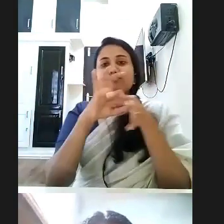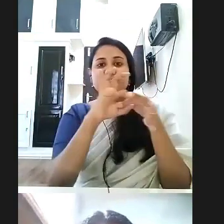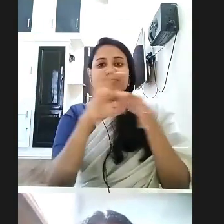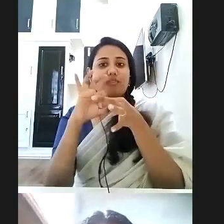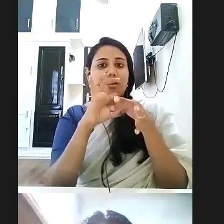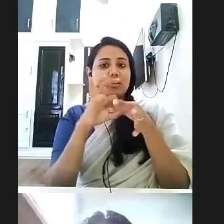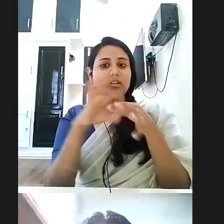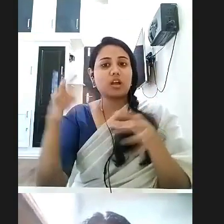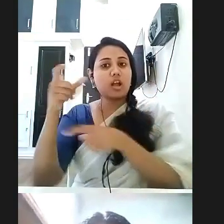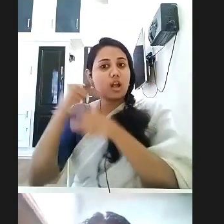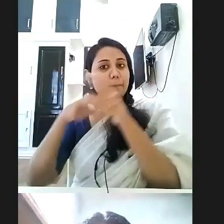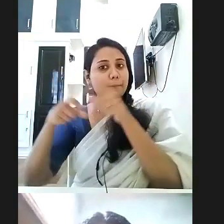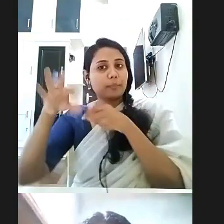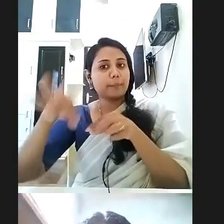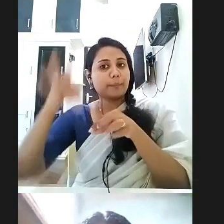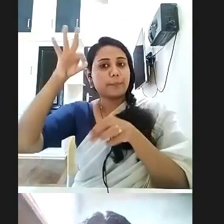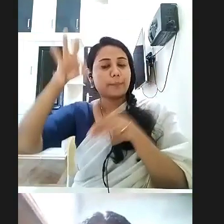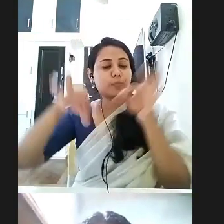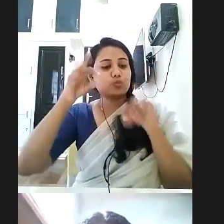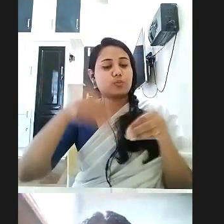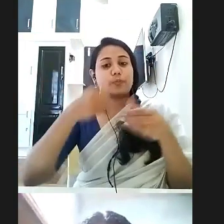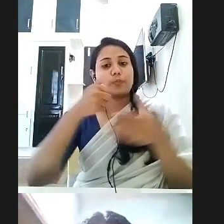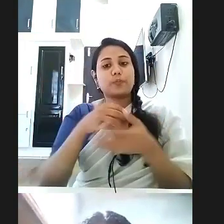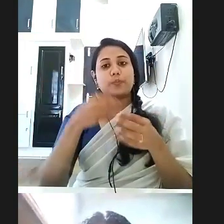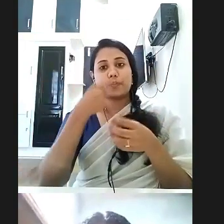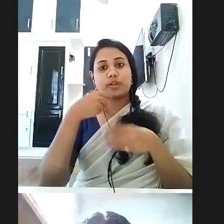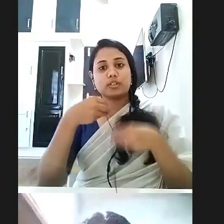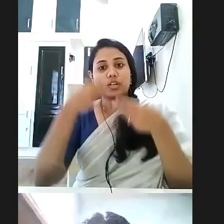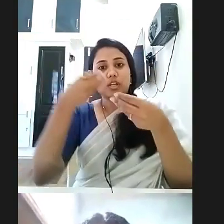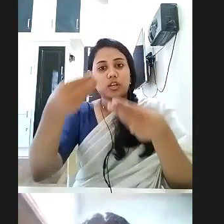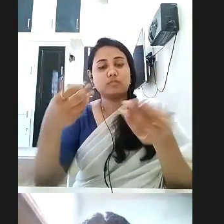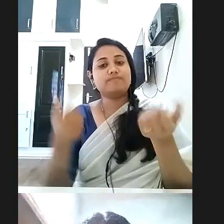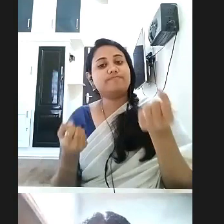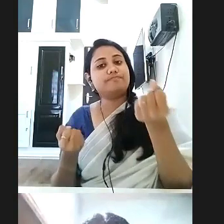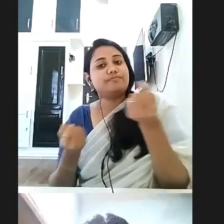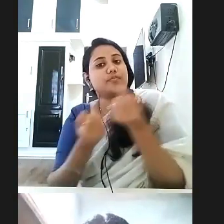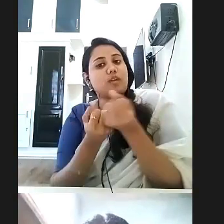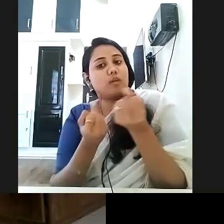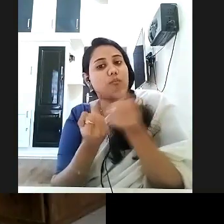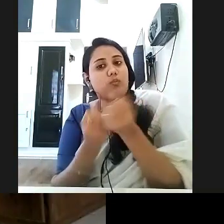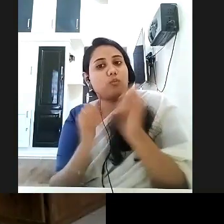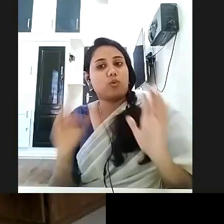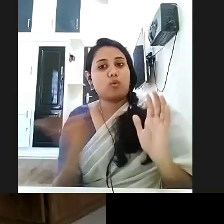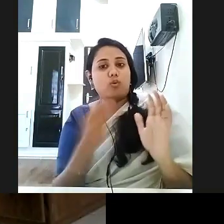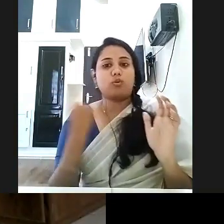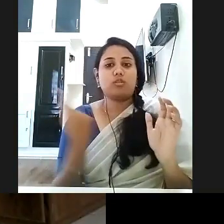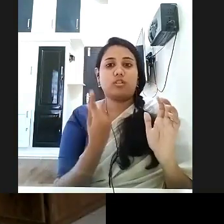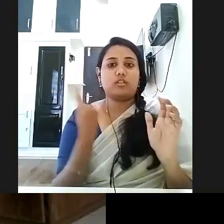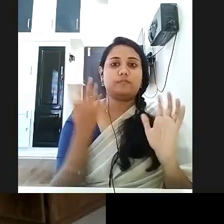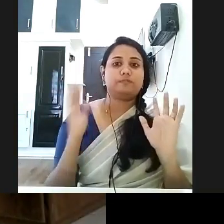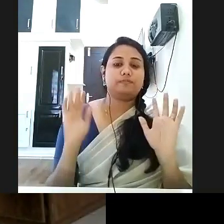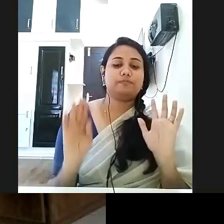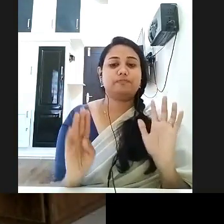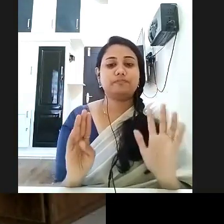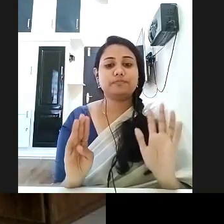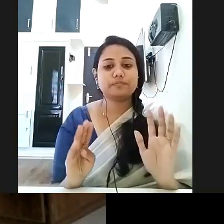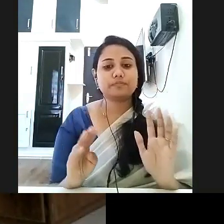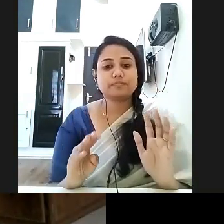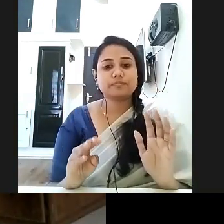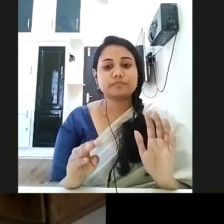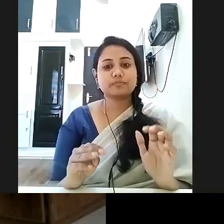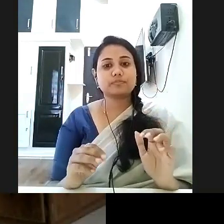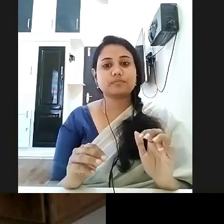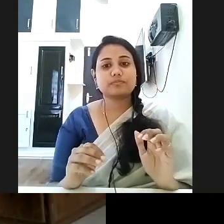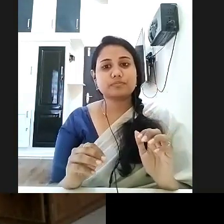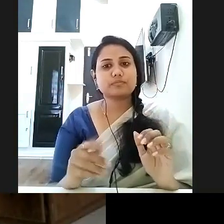തിരഞ്ഞെടുത്തിട്ട് മെഡിസിനും കാര്യങ്ങളൊക്കെ കൊടുക്കുന്നത്. ബട്ട് ഐ എം ജസ്റ്റ് സപ്പോർട്ടിങ് യു ഓൾ ത്രൂ ഔട്ട്. ദാറ്റ് ഈസ് ഓൾ വി ആർ ട്രൈയിങ് ടു ഡു. ഓക്കെ. കാരണം ഞങ്ങൾക്ക് ഇതിപ്പോ